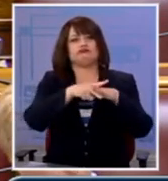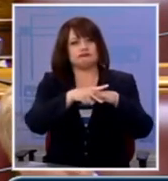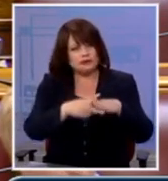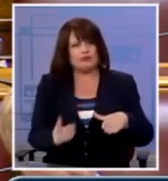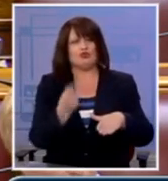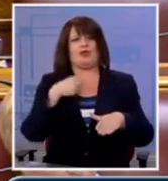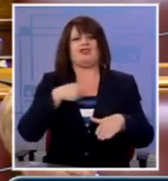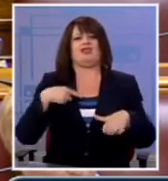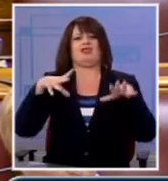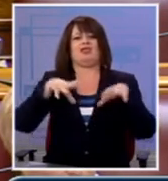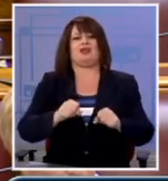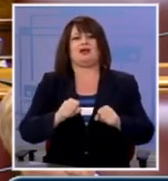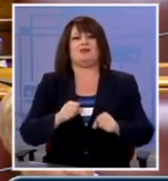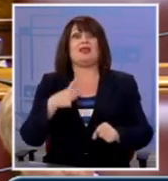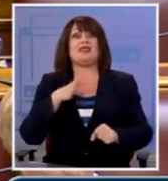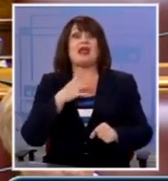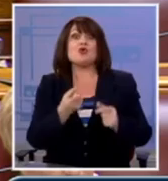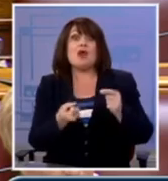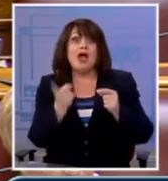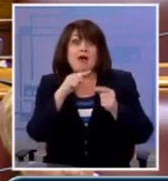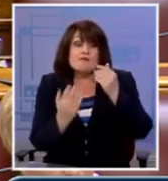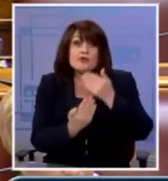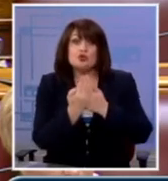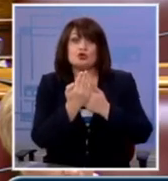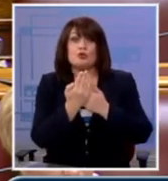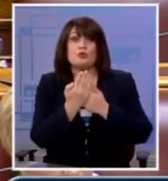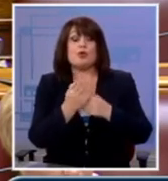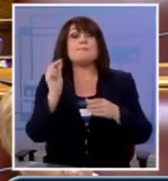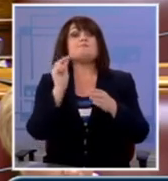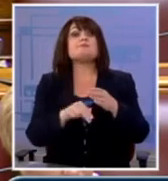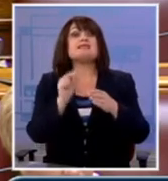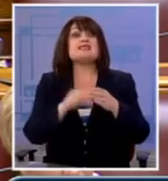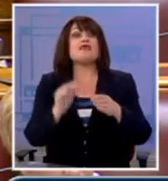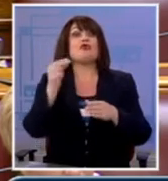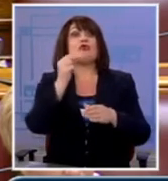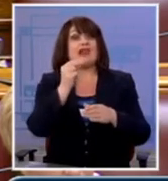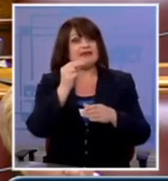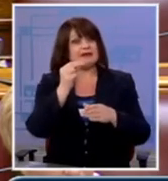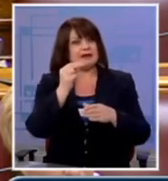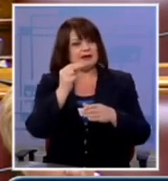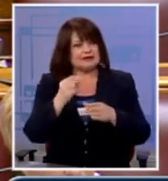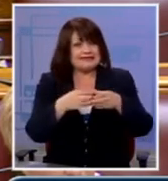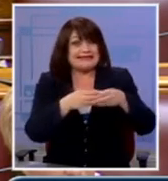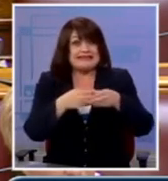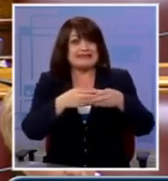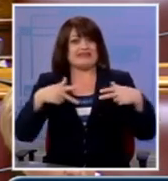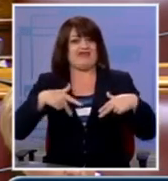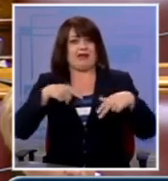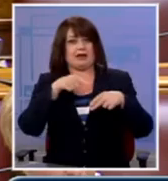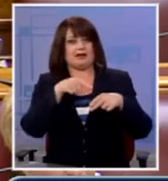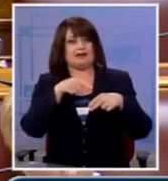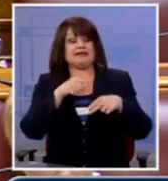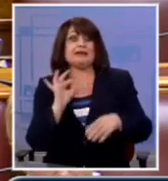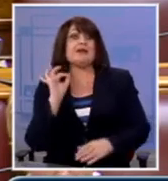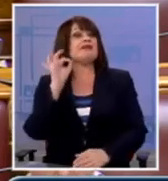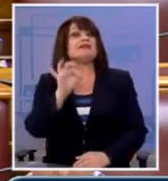πραγμάτων. Θέλουν αύριο το πρωί, με την ψήφο βουλευτών της συγκυβέρνησης, να φτάσουν στο